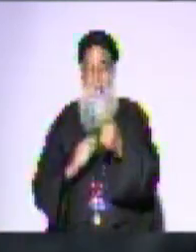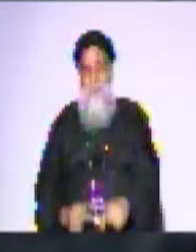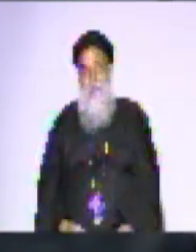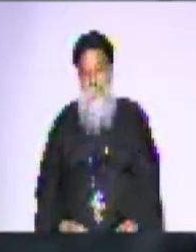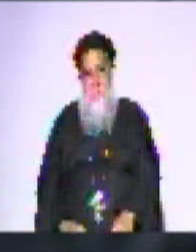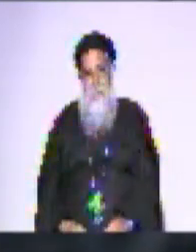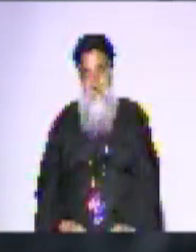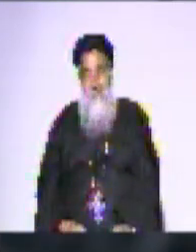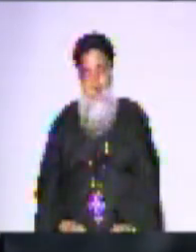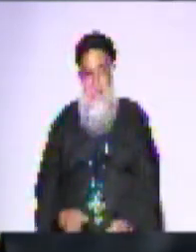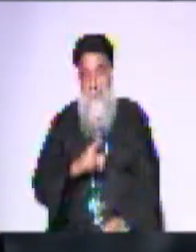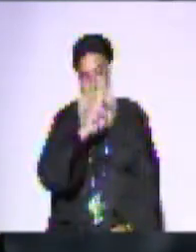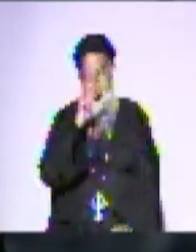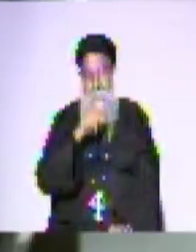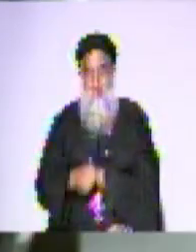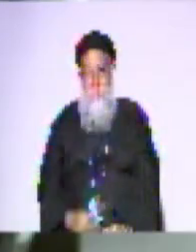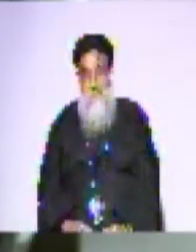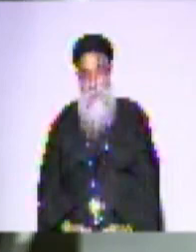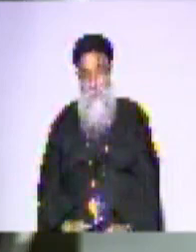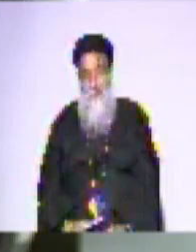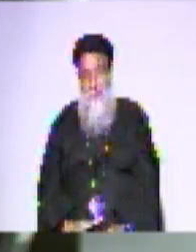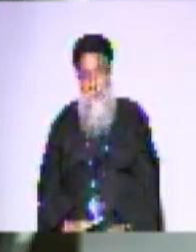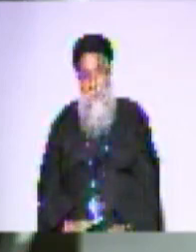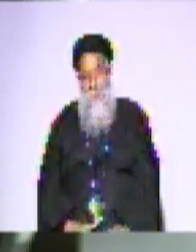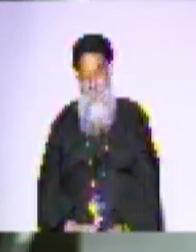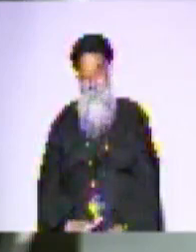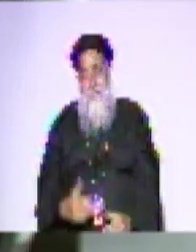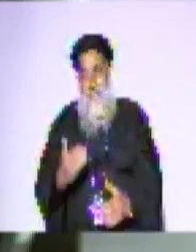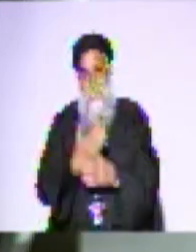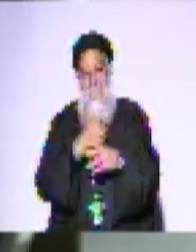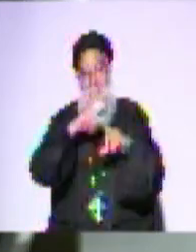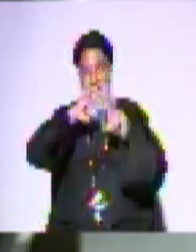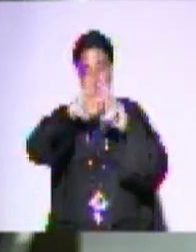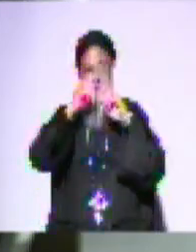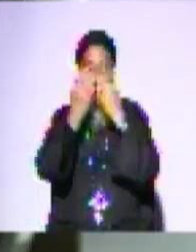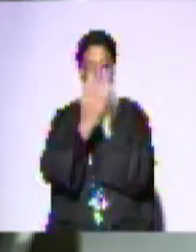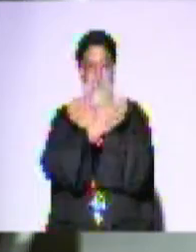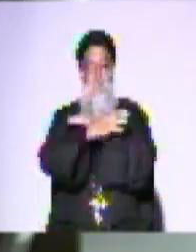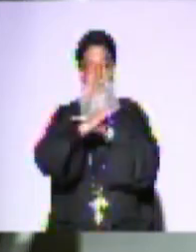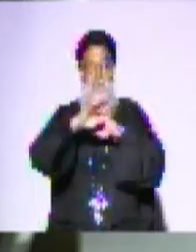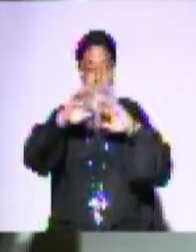هو بس سؤال اخير، ليه الصلب تحديدا هو اللي كان طريقة